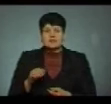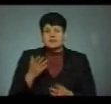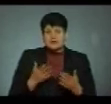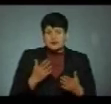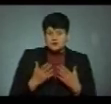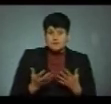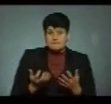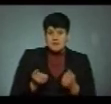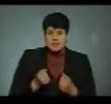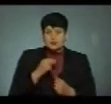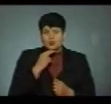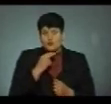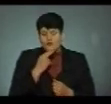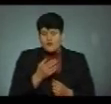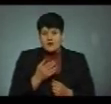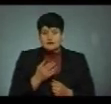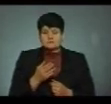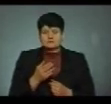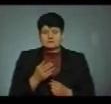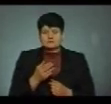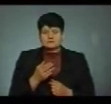якщо брати до уваги